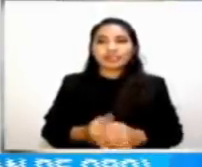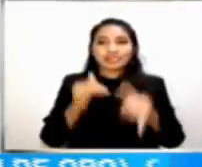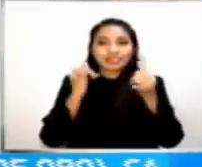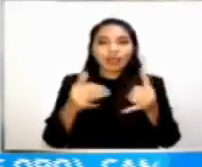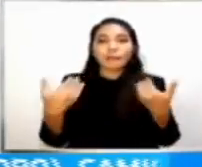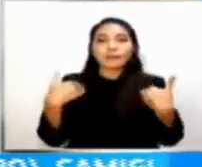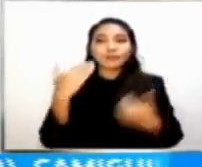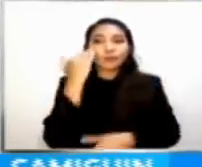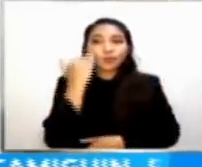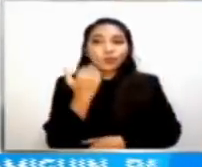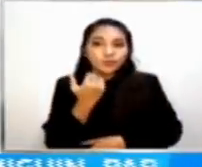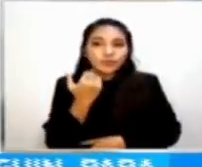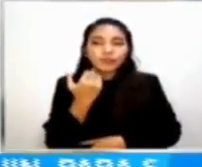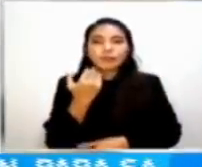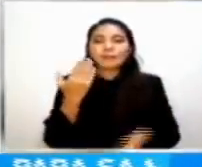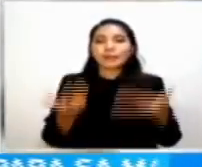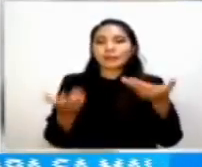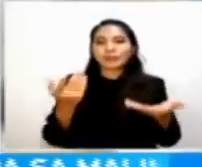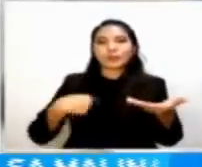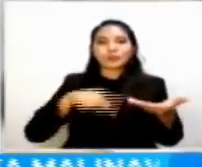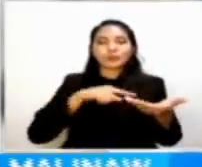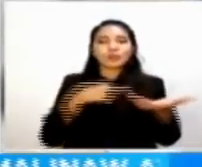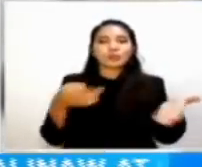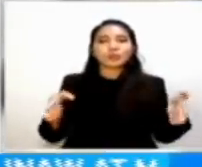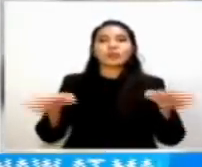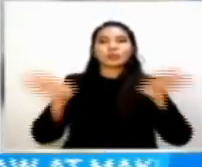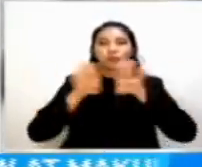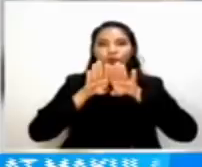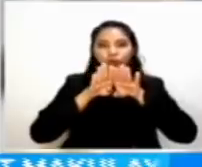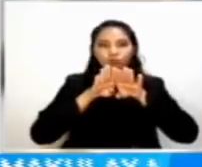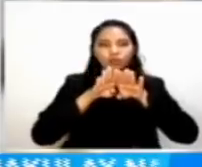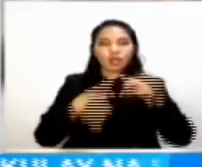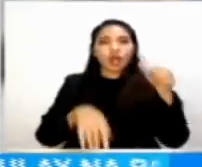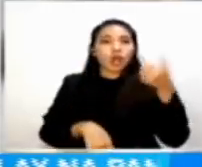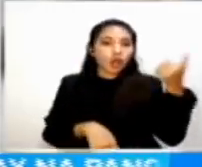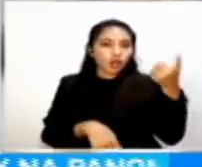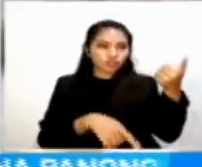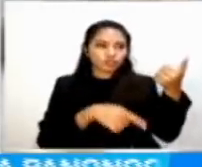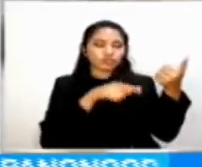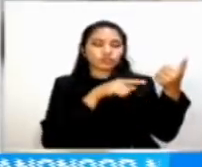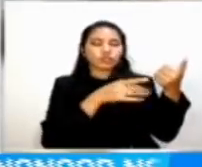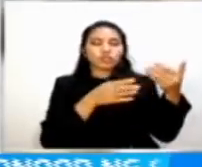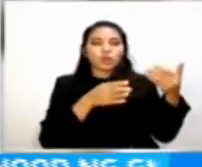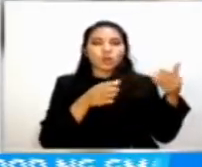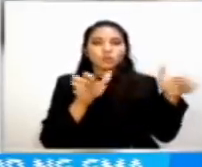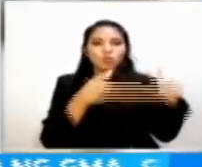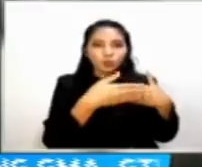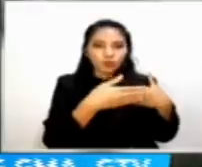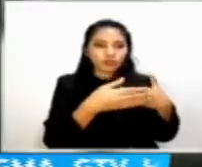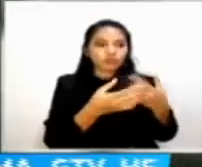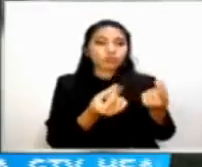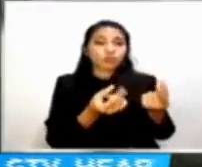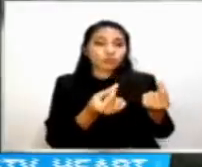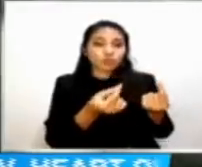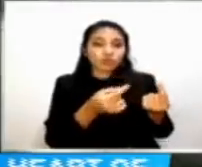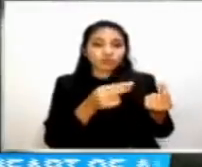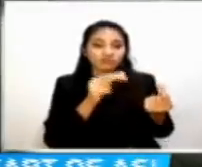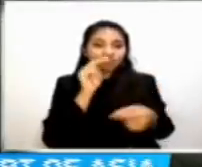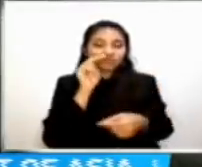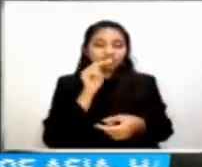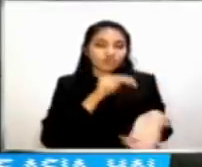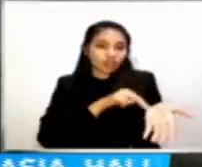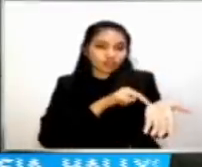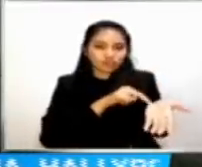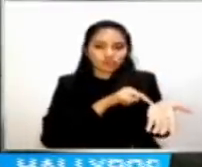baka magsasara na lamang kami doon sa mga ibang ward para yung ibang nurse mag-reinforce sa emergency room. Kumisan ho, wala na